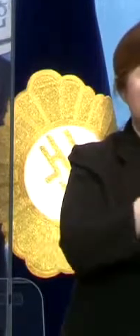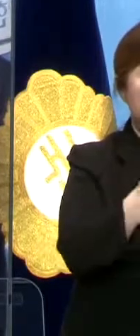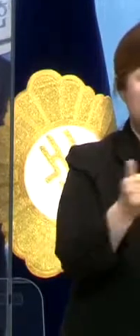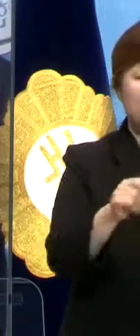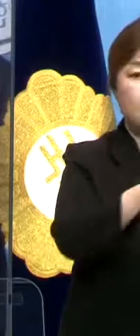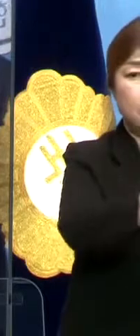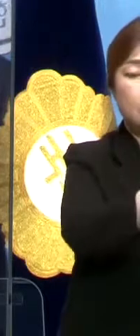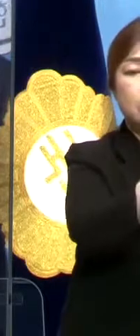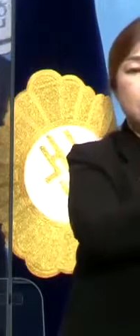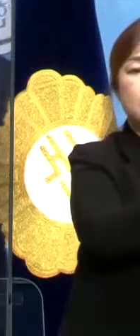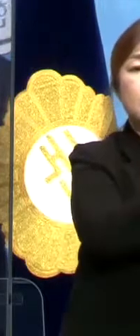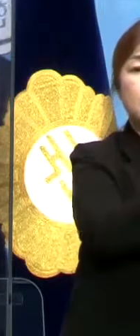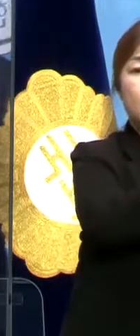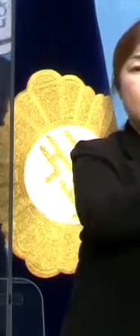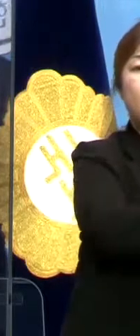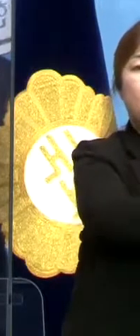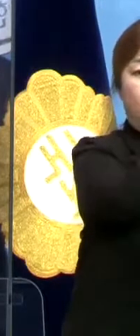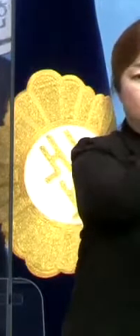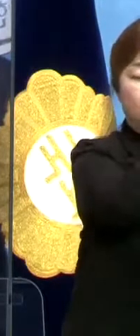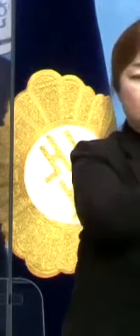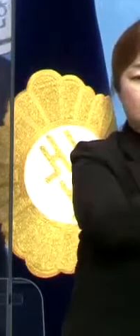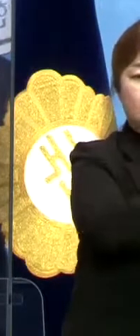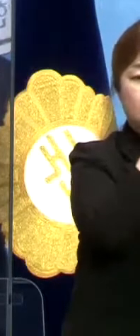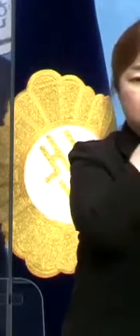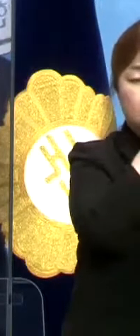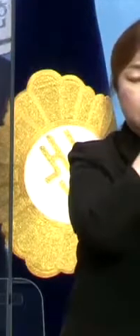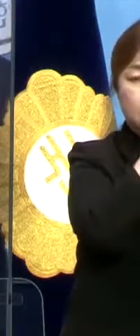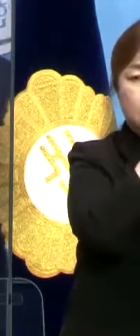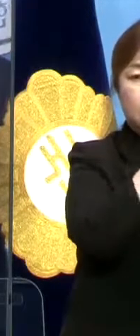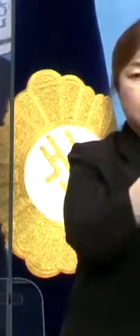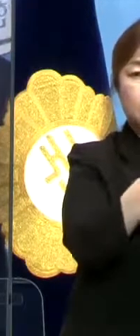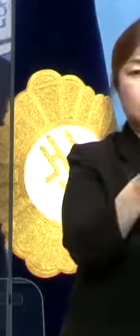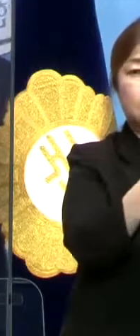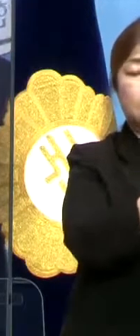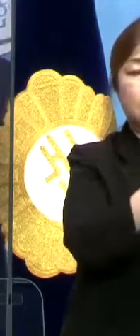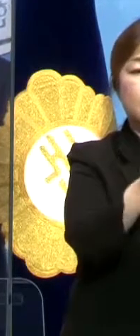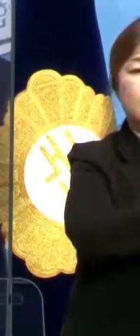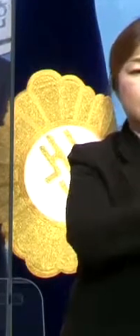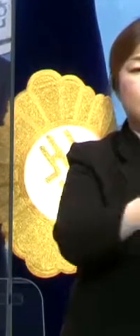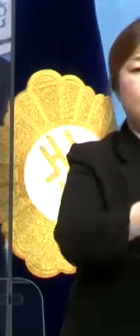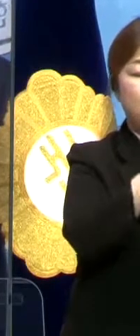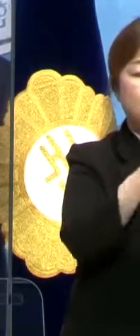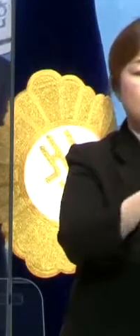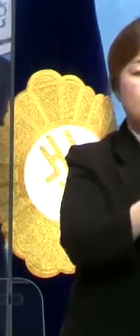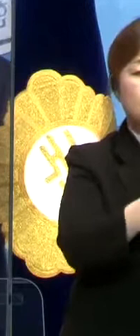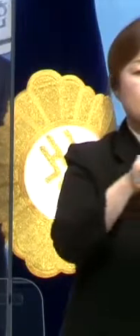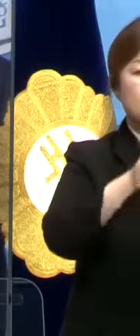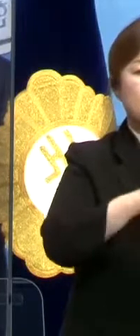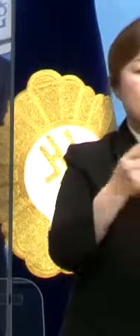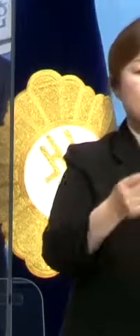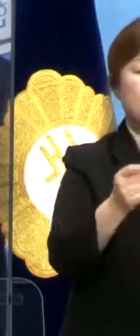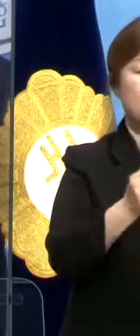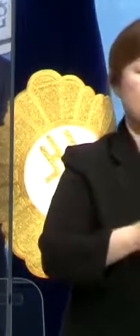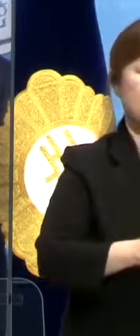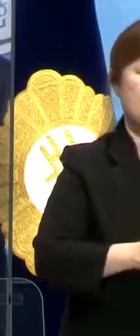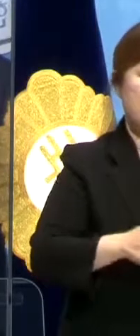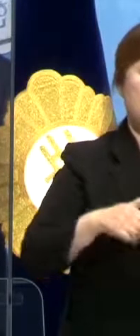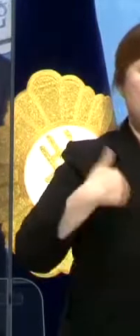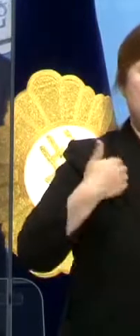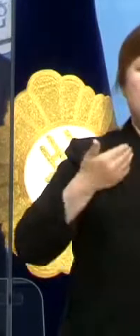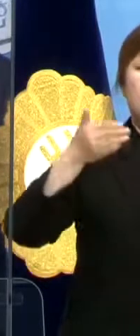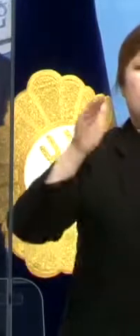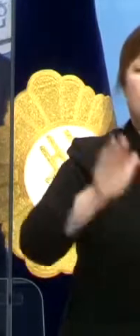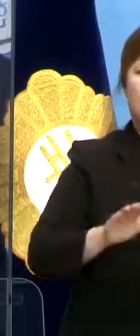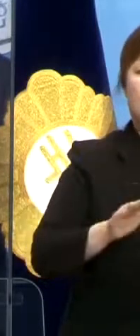대해서는 직접 고용 하니까 뭐 특수고용 비정규직 보단 쪽 난 행 필지 모르지만